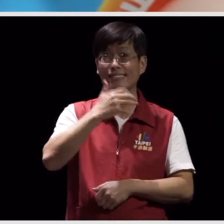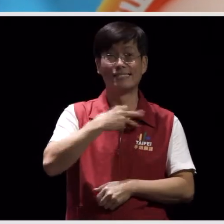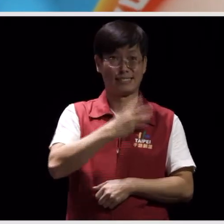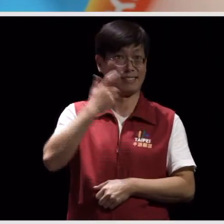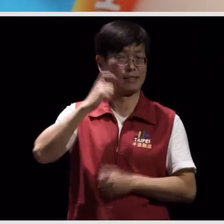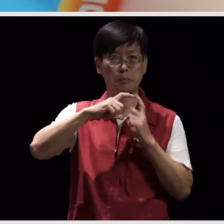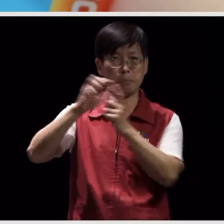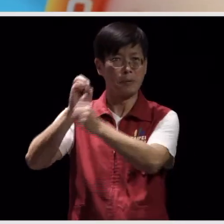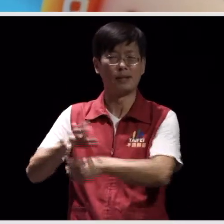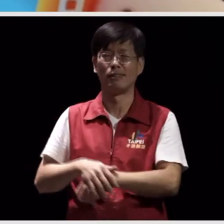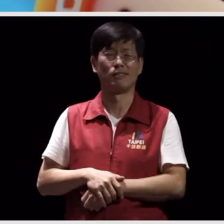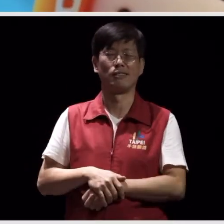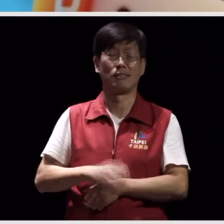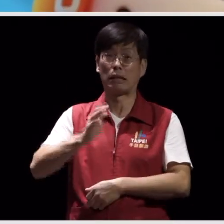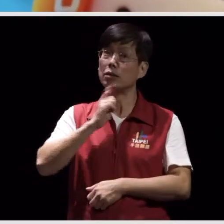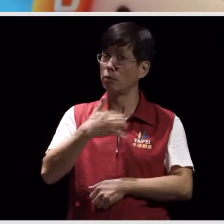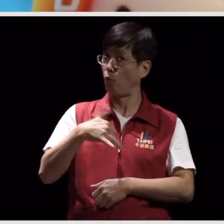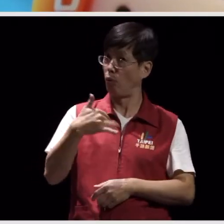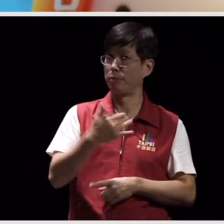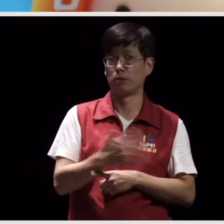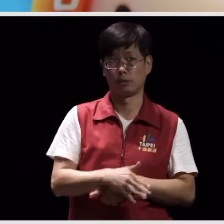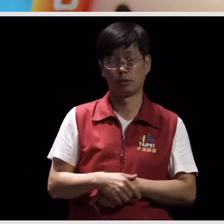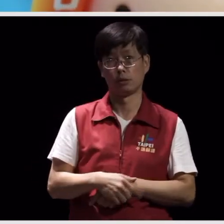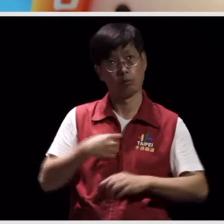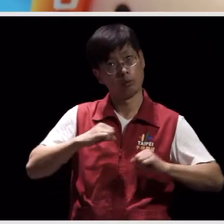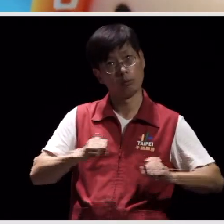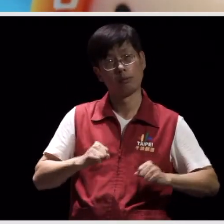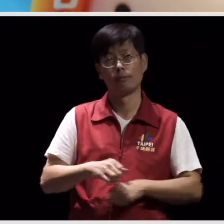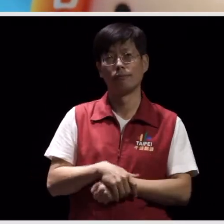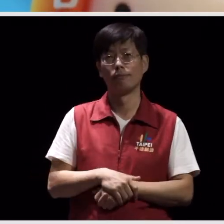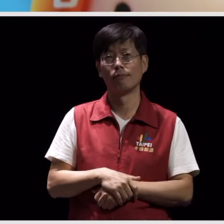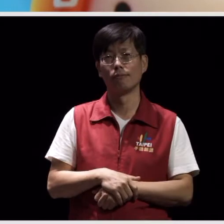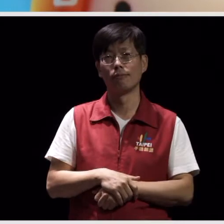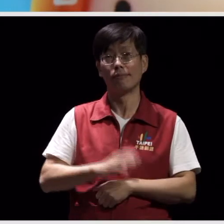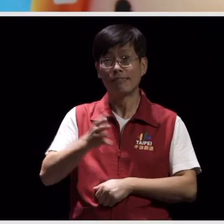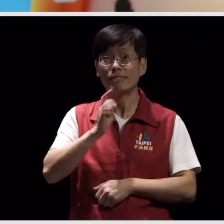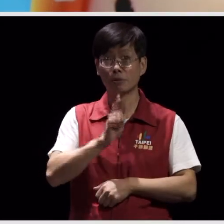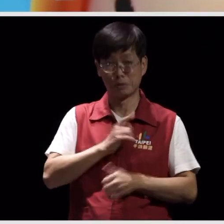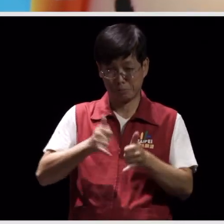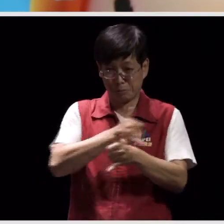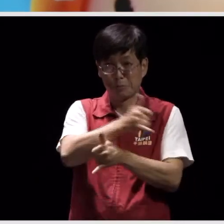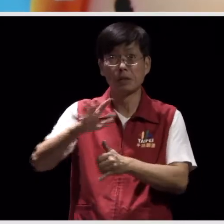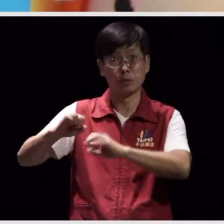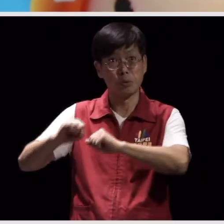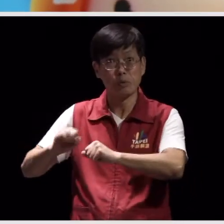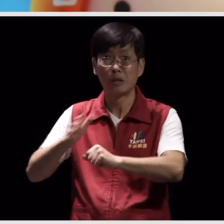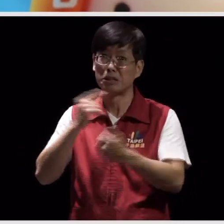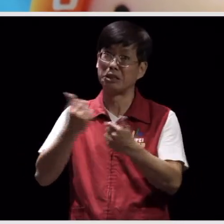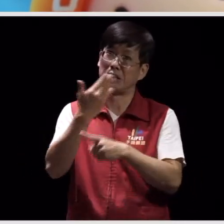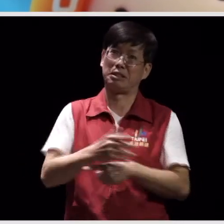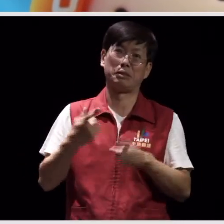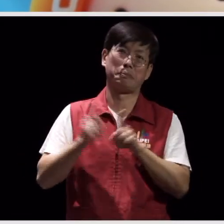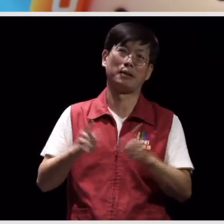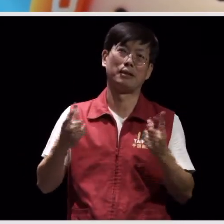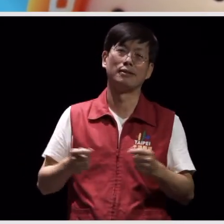话，他说：“可是我还没有死啊，我还活着。可是我身旁很多是活着的人，却像死的人